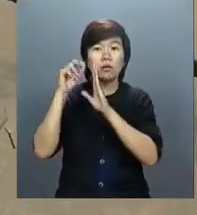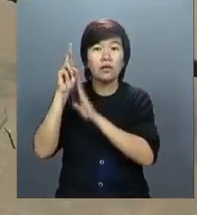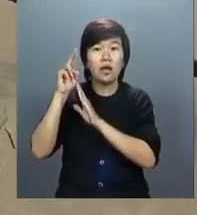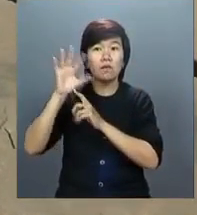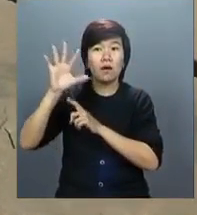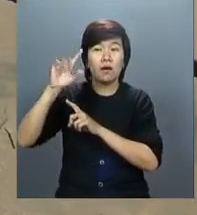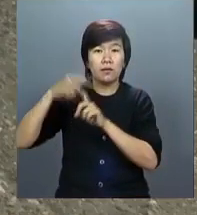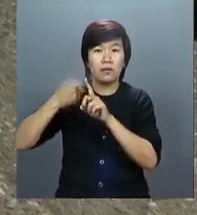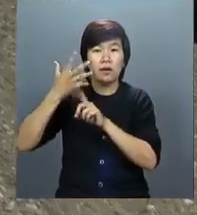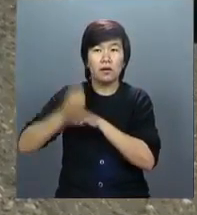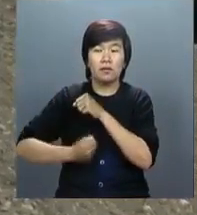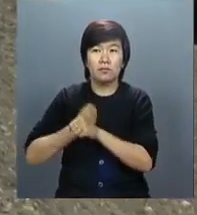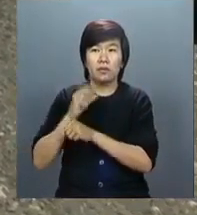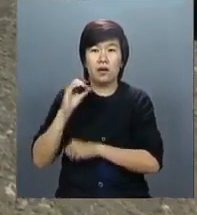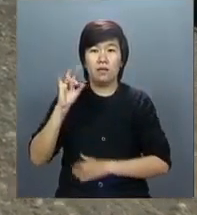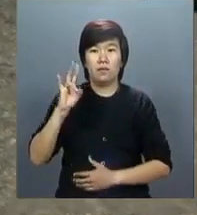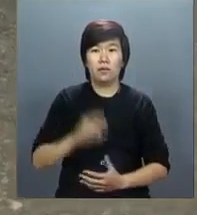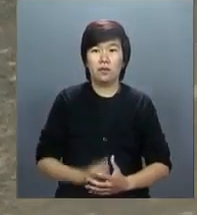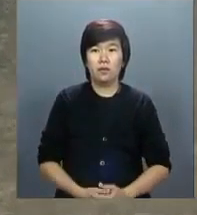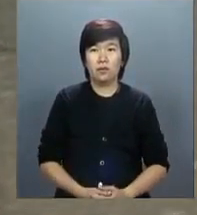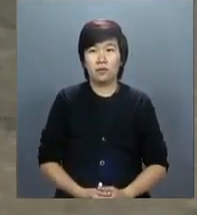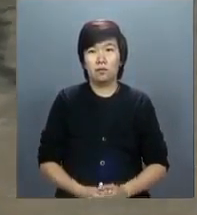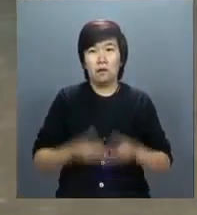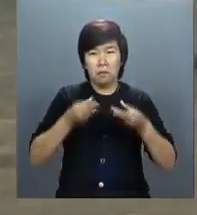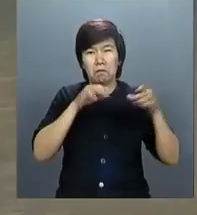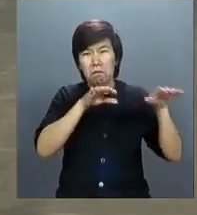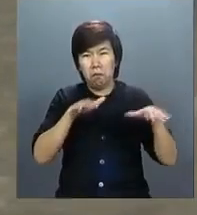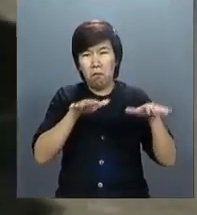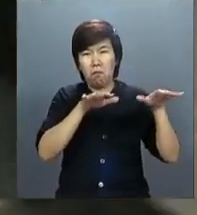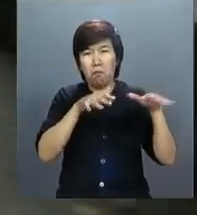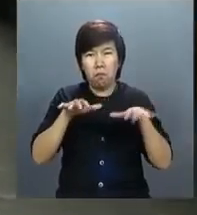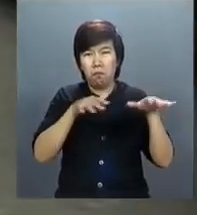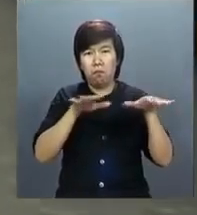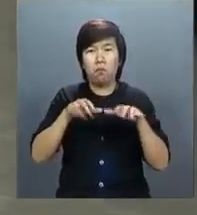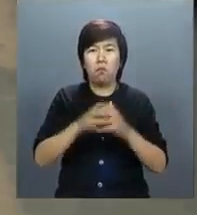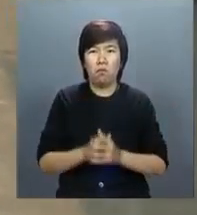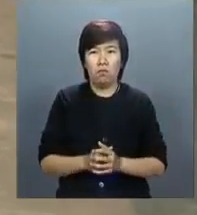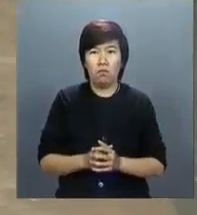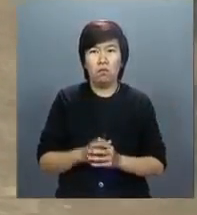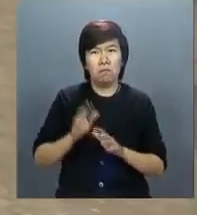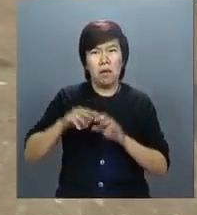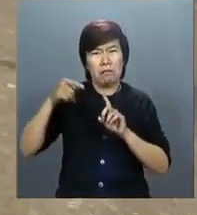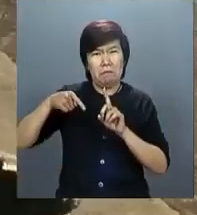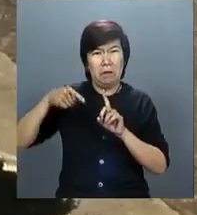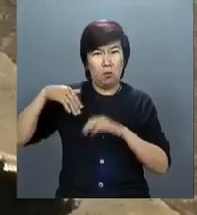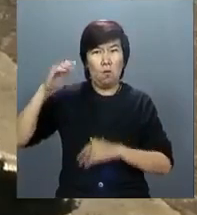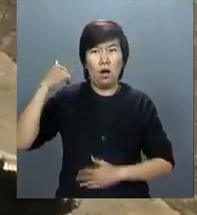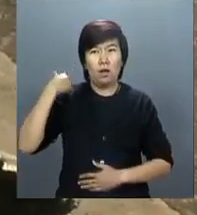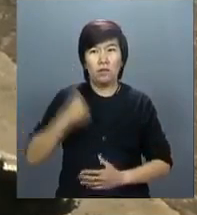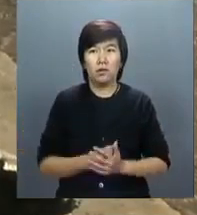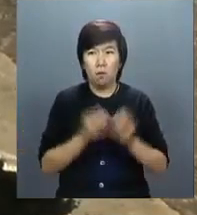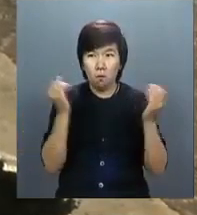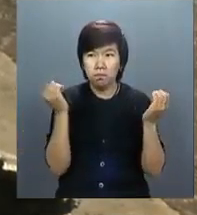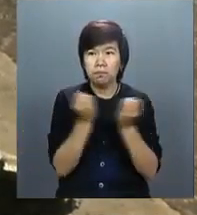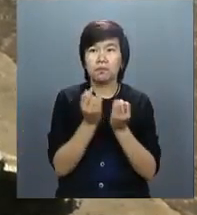ปี2557และมีแผ่นดินไหวตามมาหรือ aftershock มากกว่า 1,000 ครั้งสร้างความเสียหายอย่